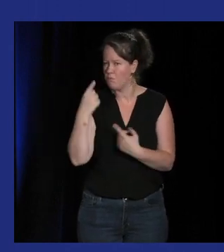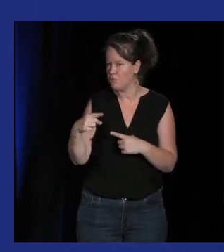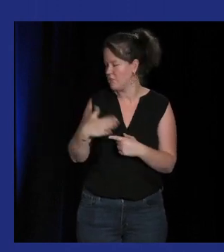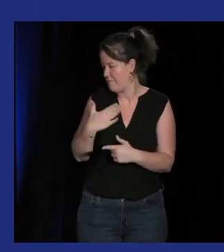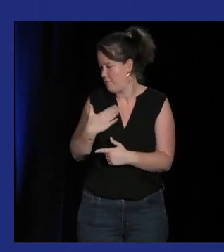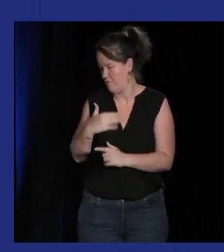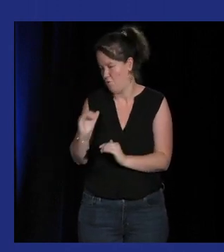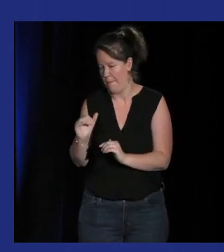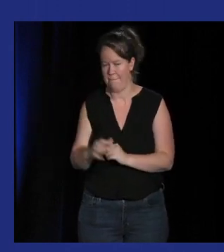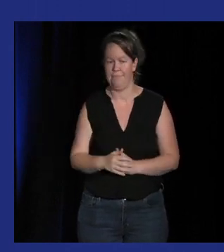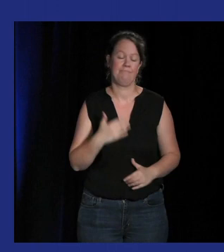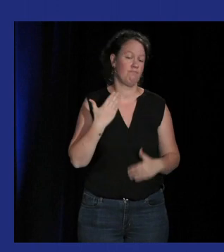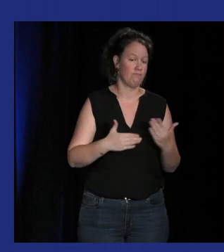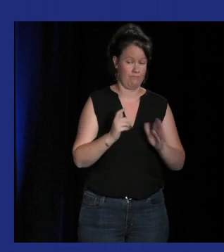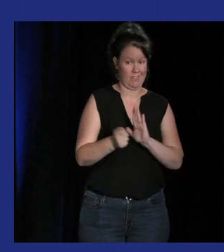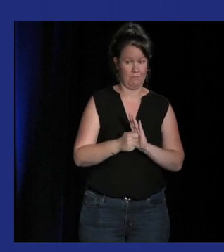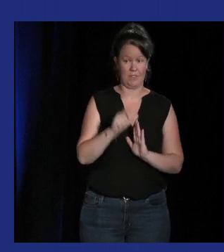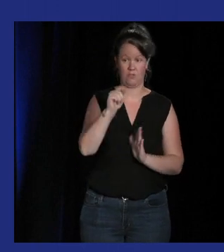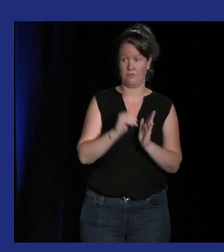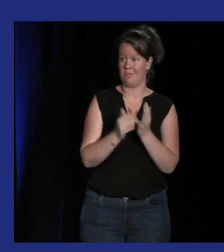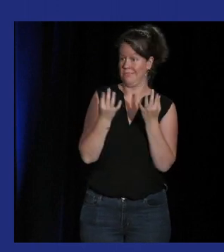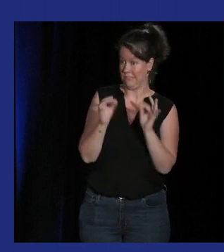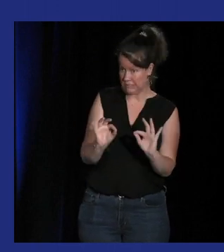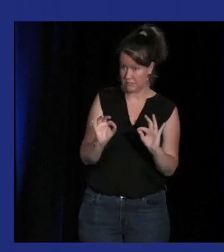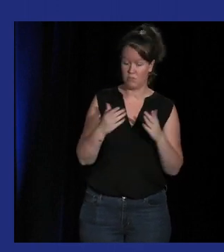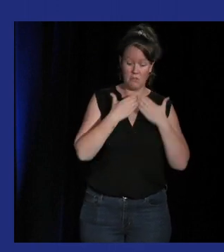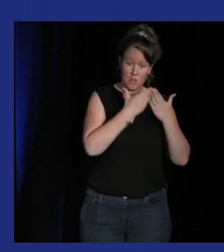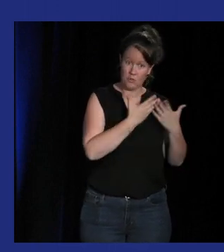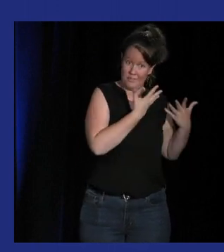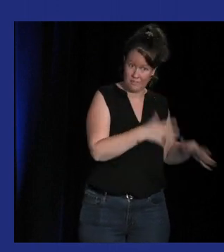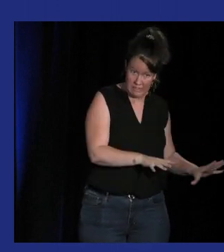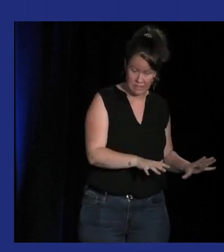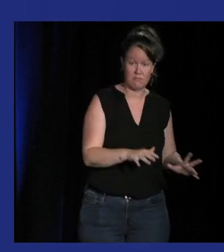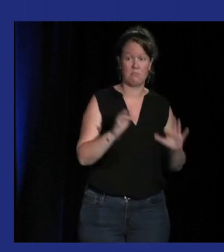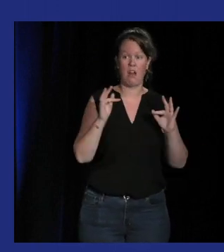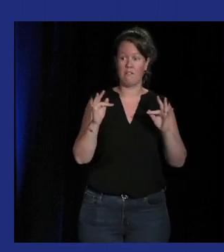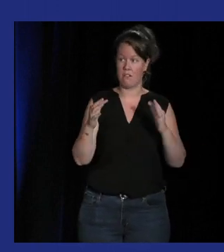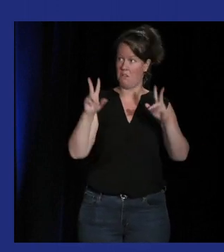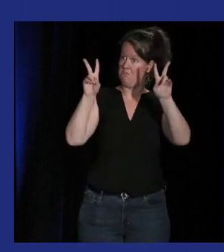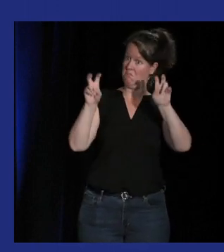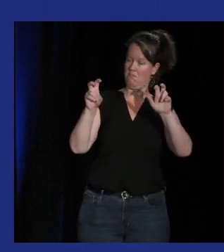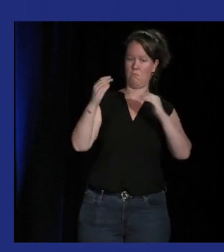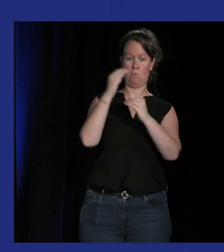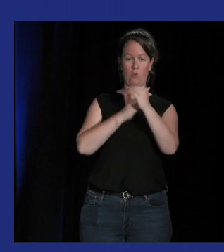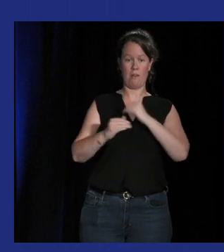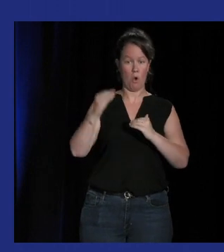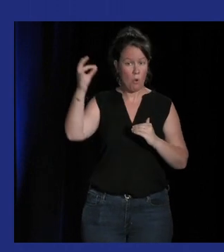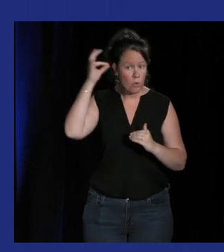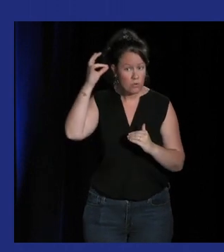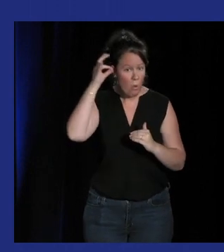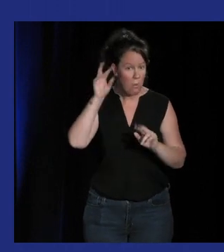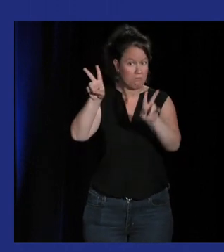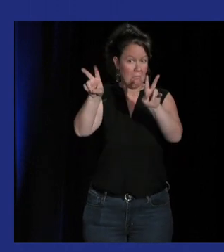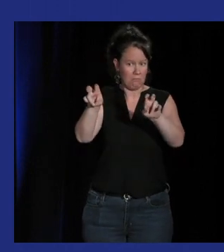mais je me souviens en 2010 quand j'ai fini mes études déjà je ne connaissais pas le métier de programme audio on a enfin c'était on en parlait pas trop et